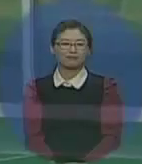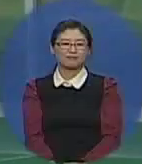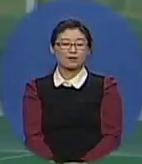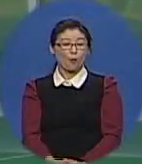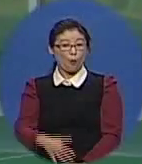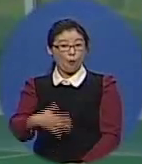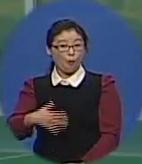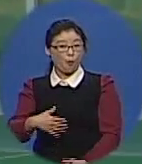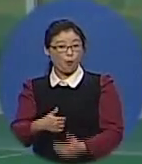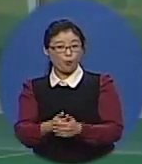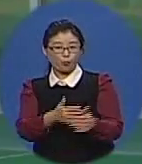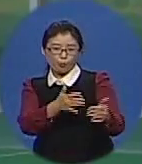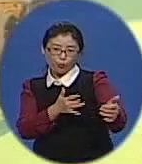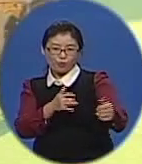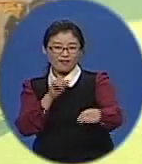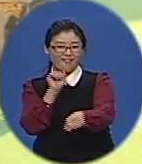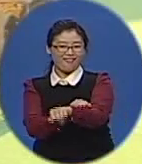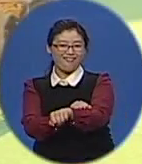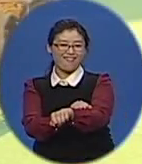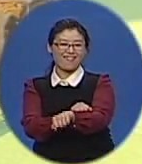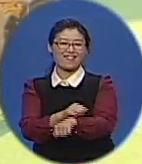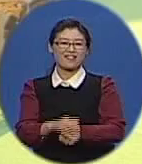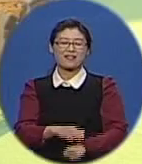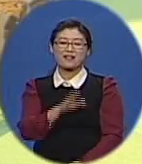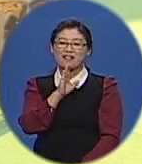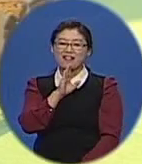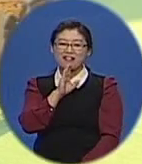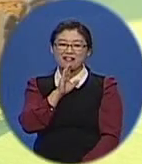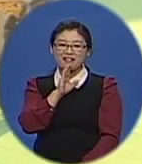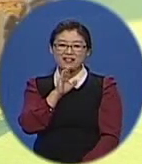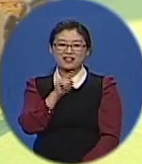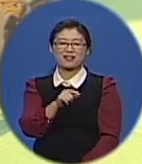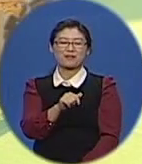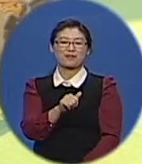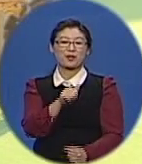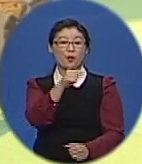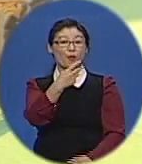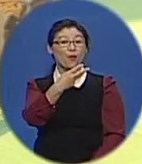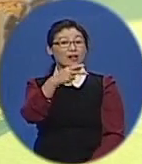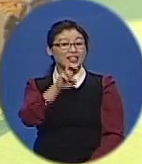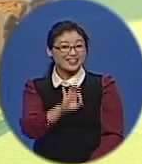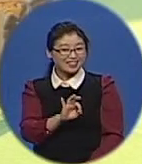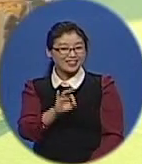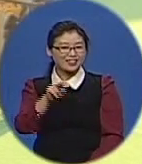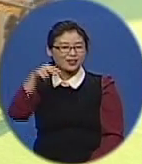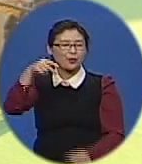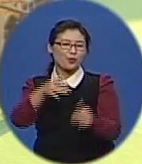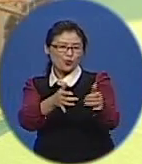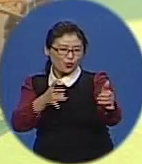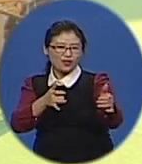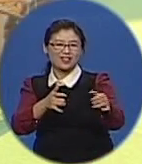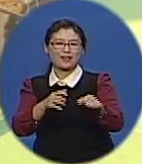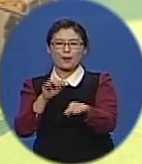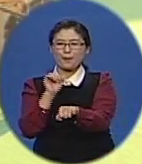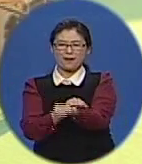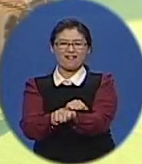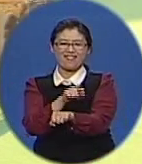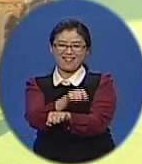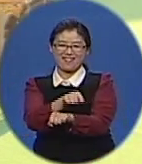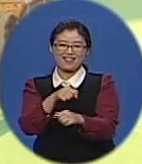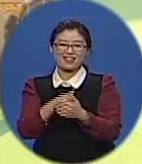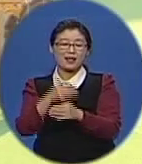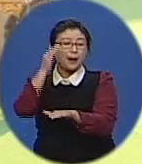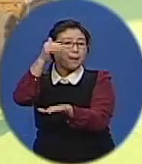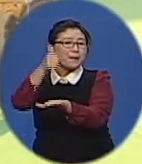홀딩이 예사롭지 않네요, 감독님. 네, 그래서 홀딩과 슈팅이 가감해야 됩니다. 이게 마지막 한 발